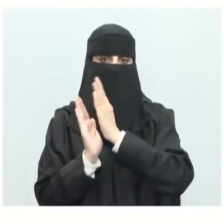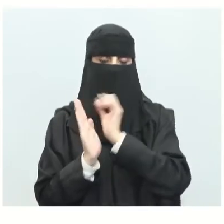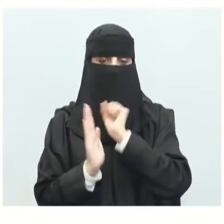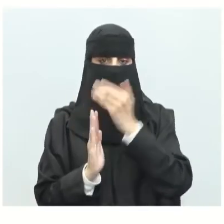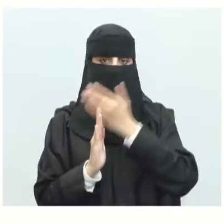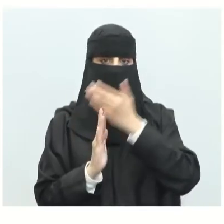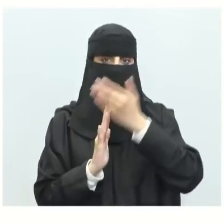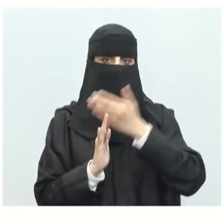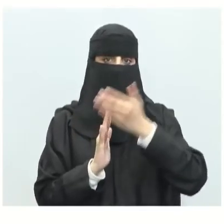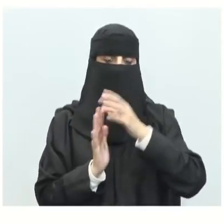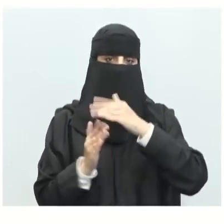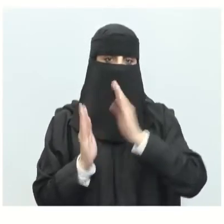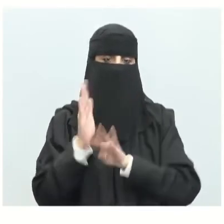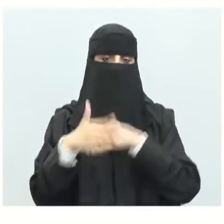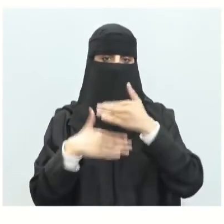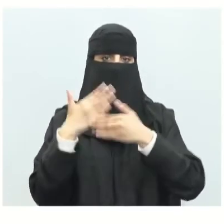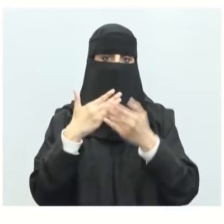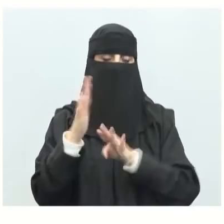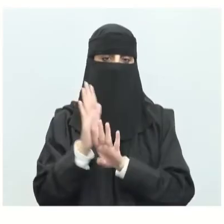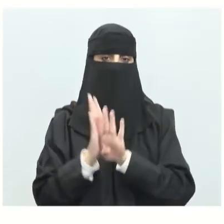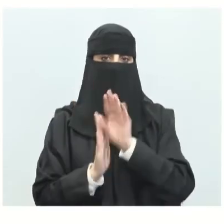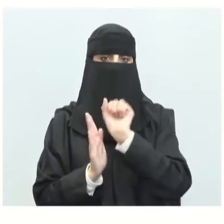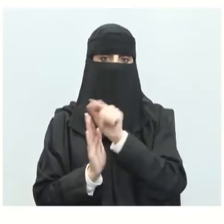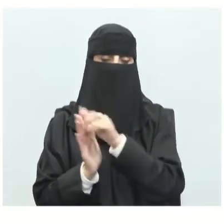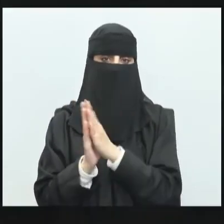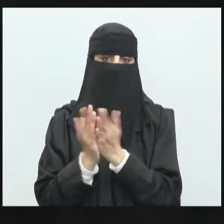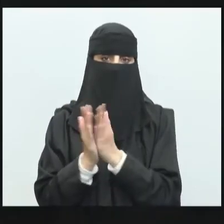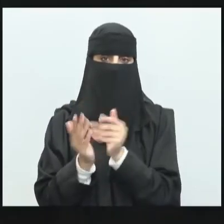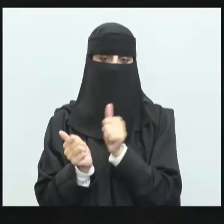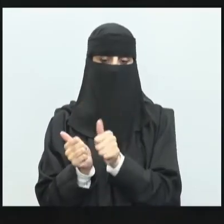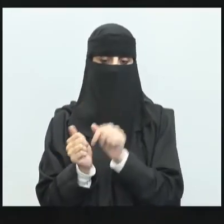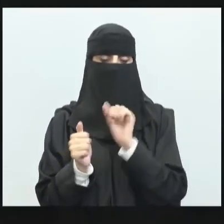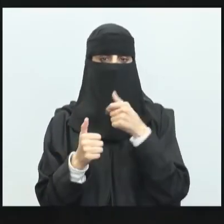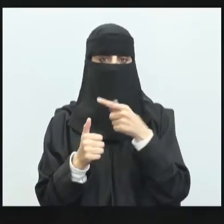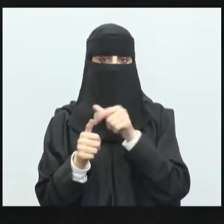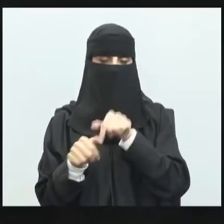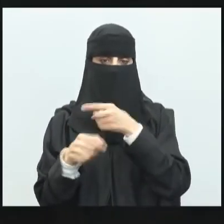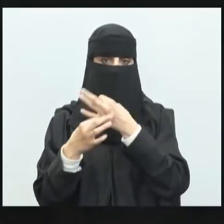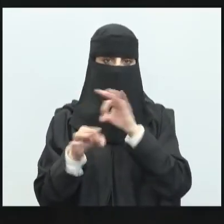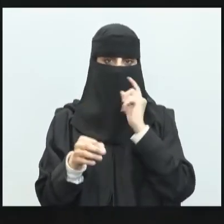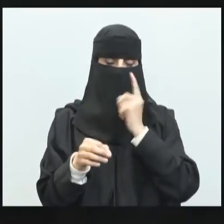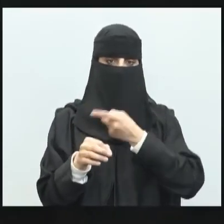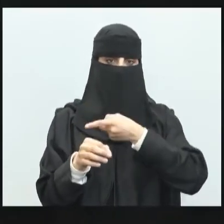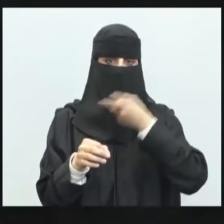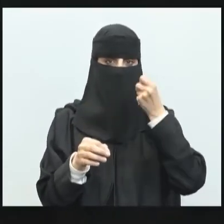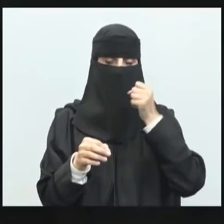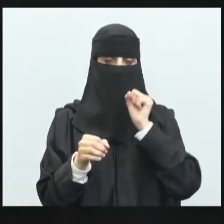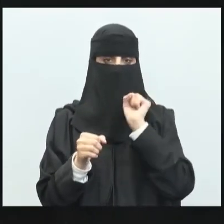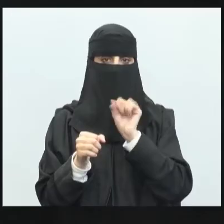اذا في النص ست فقرات هذه هي افكارها الرئيسيه